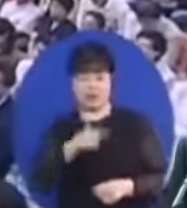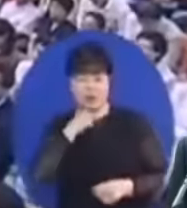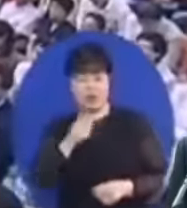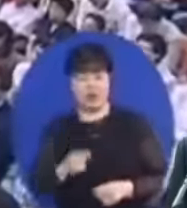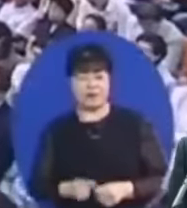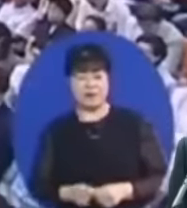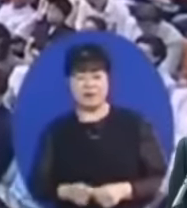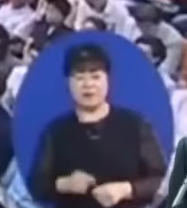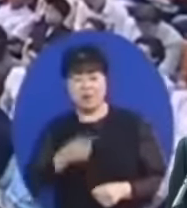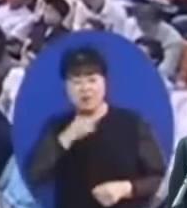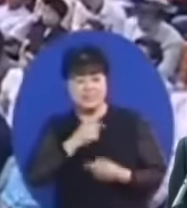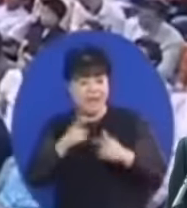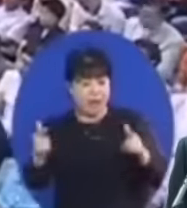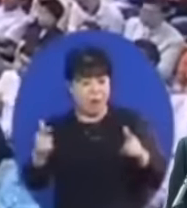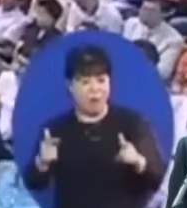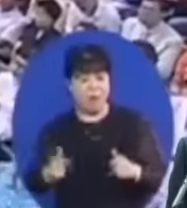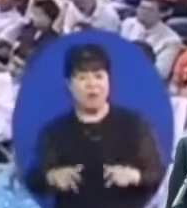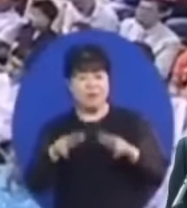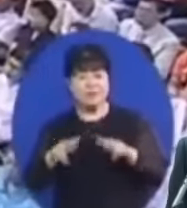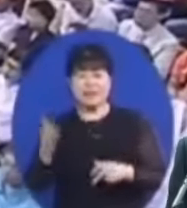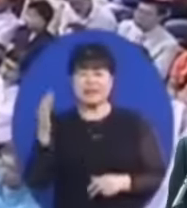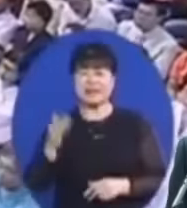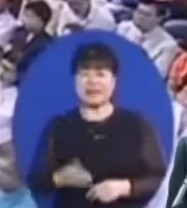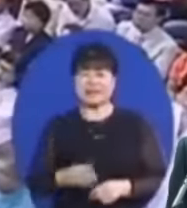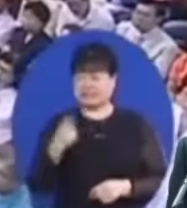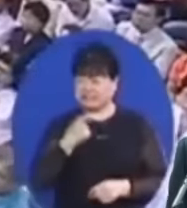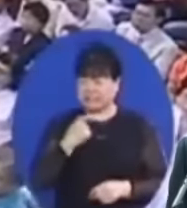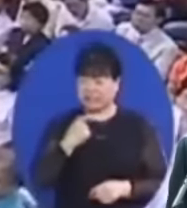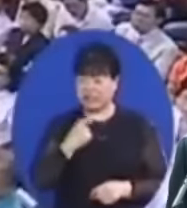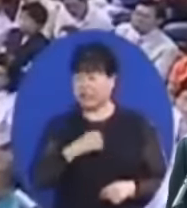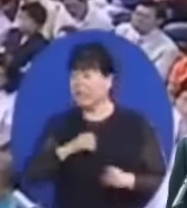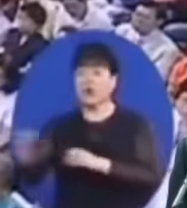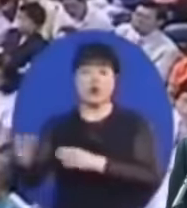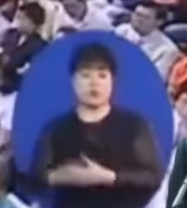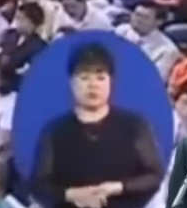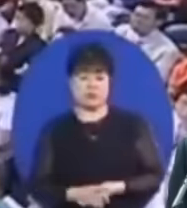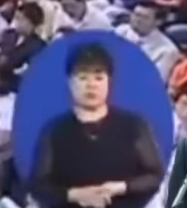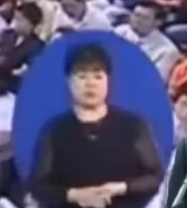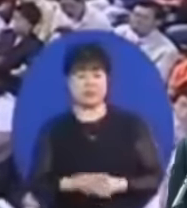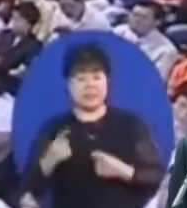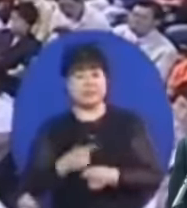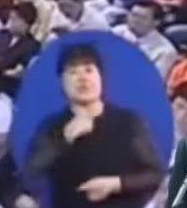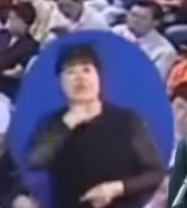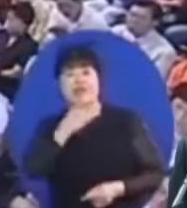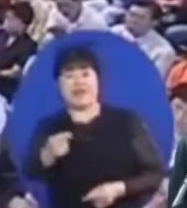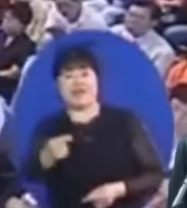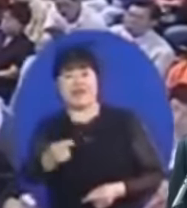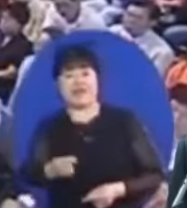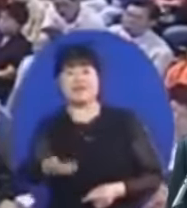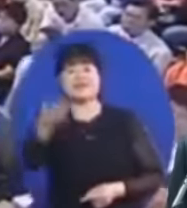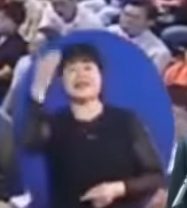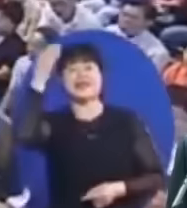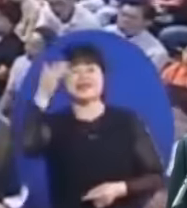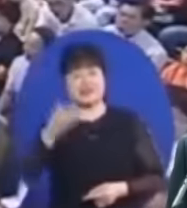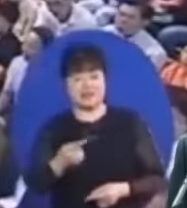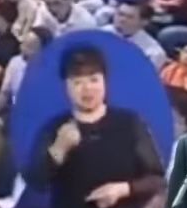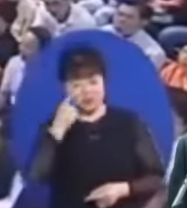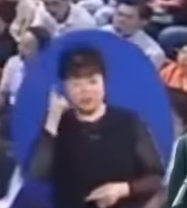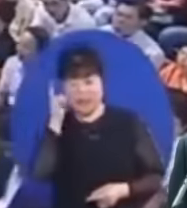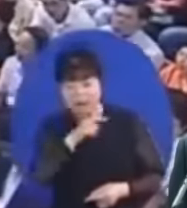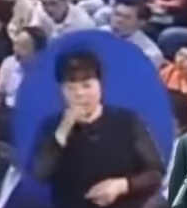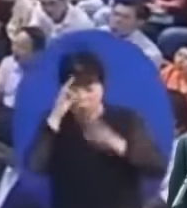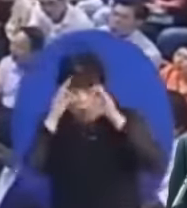바라지 않게 되었습니다. 반면에 제가 전에 결코 바라지 않았던 것을 바라게 되었습니다. 이전에 저의 눈으로 악으로 보였던 것이